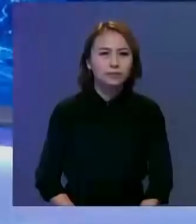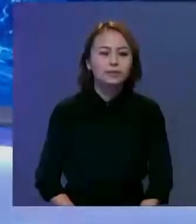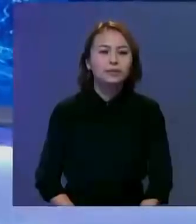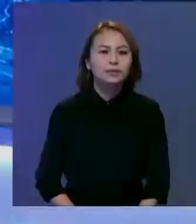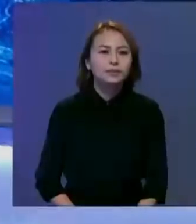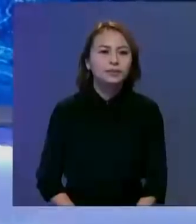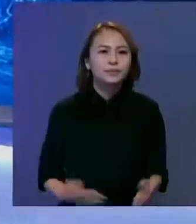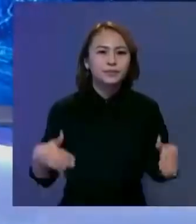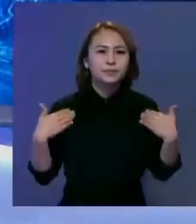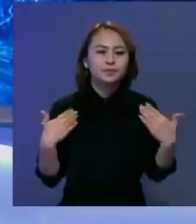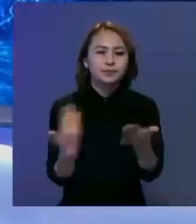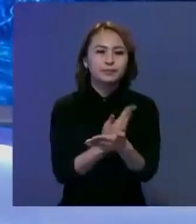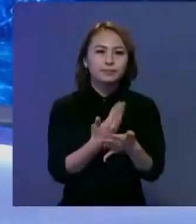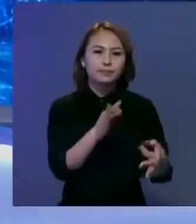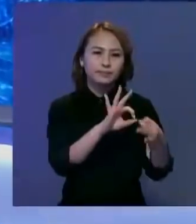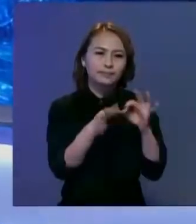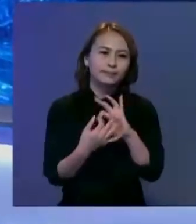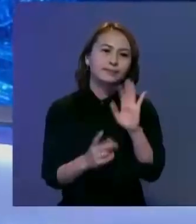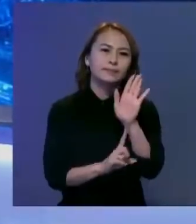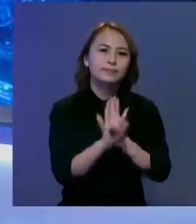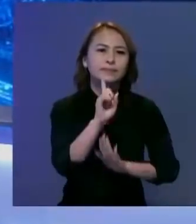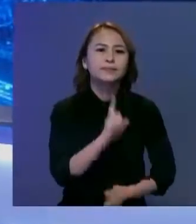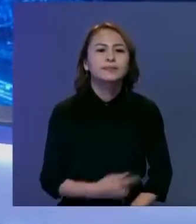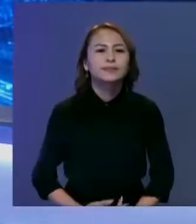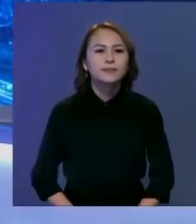АРМЫСЫДА РТКЕЛЕ ЕФЕРДЕ ЖАНАЛЫКТАР